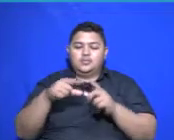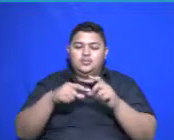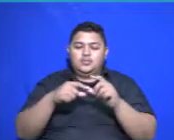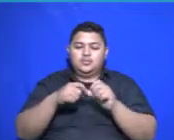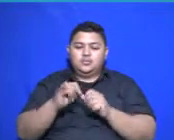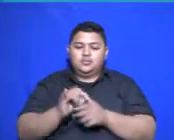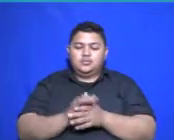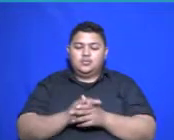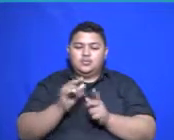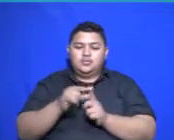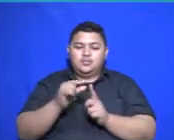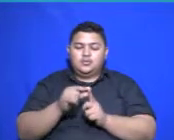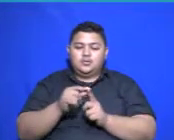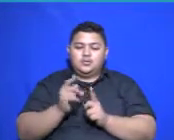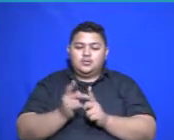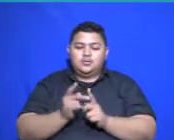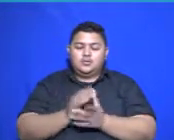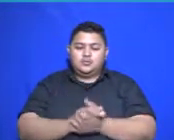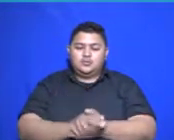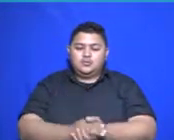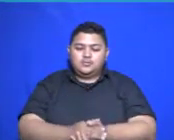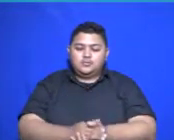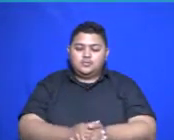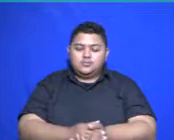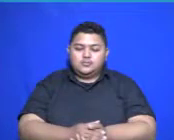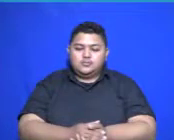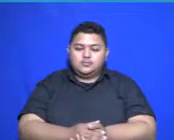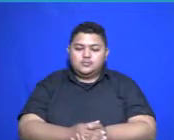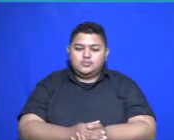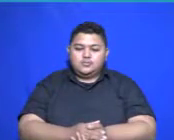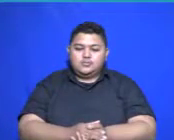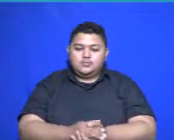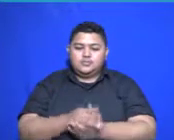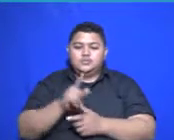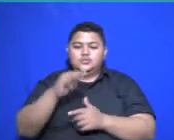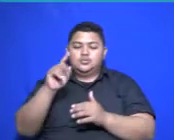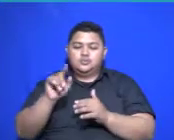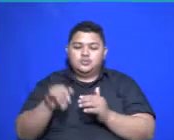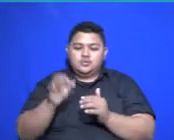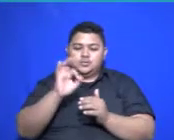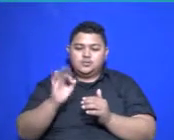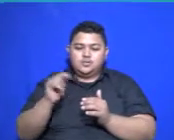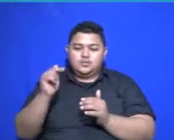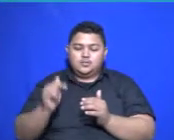1% PPH-nya, pajak penghasilannya, dari 1% turun menjadi